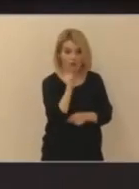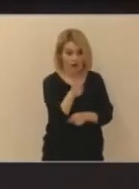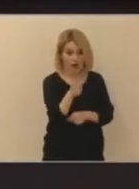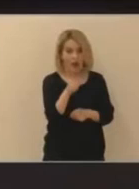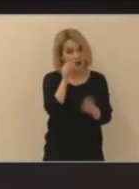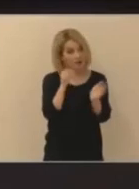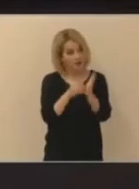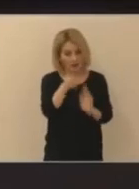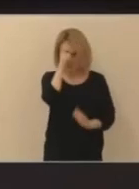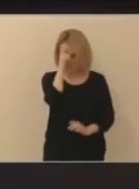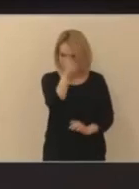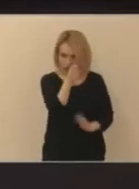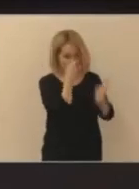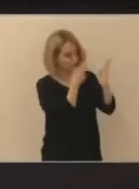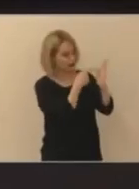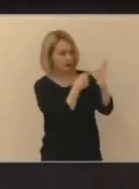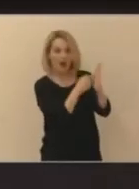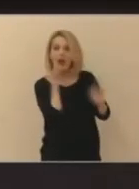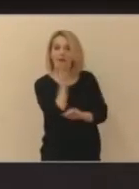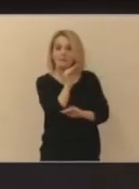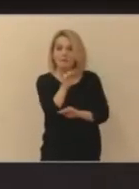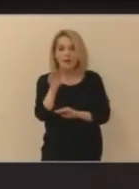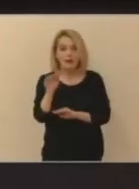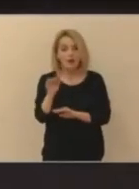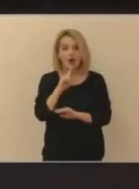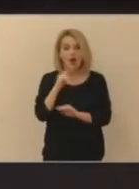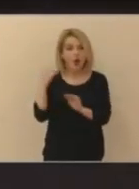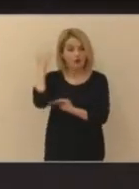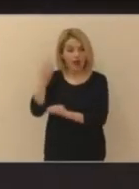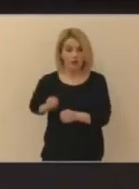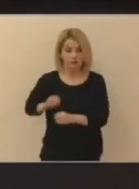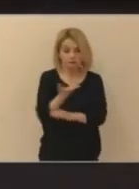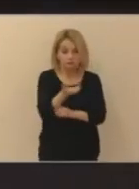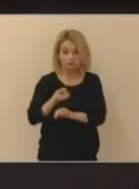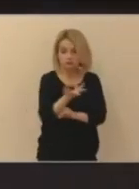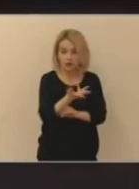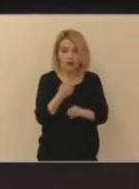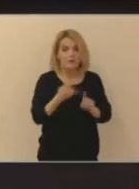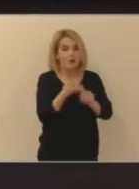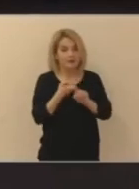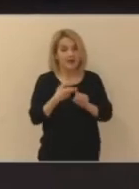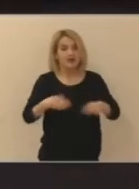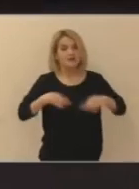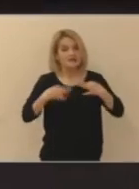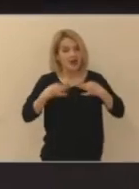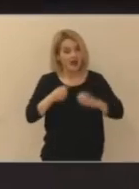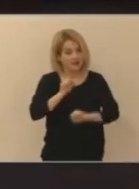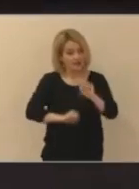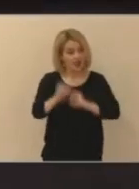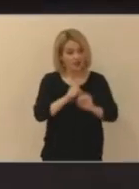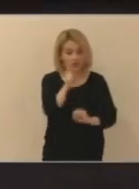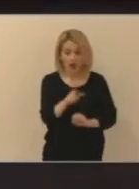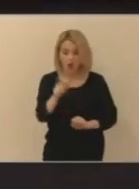ги почитуваат и сите препораки што ја произлегуваат од страна на владата што се однесува до заштита на здравјето на